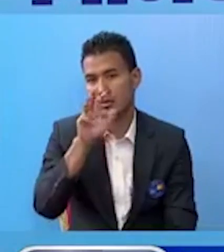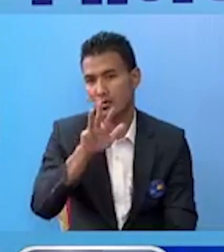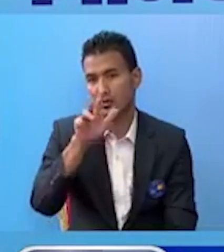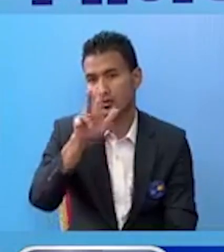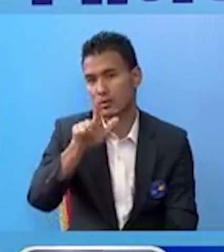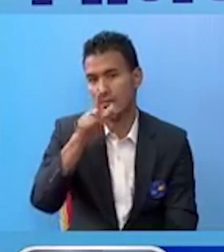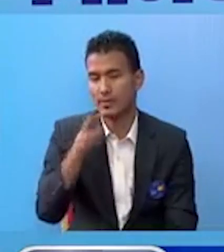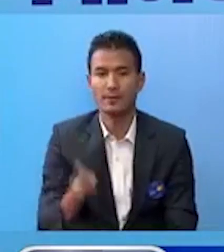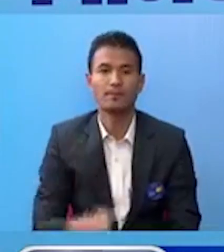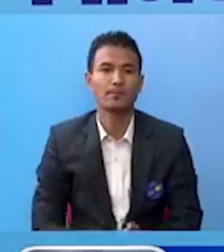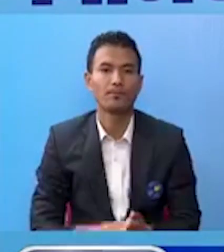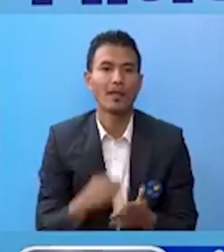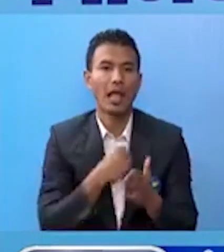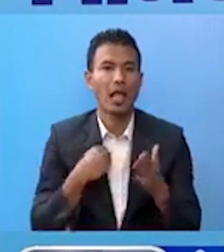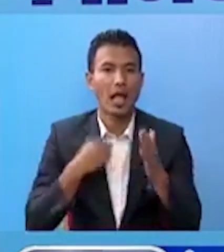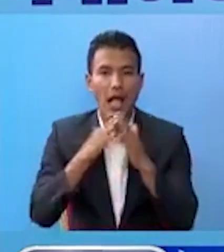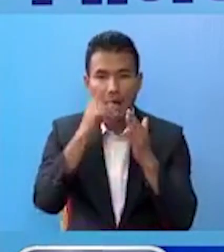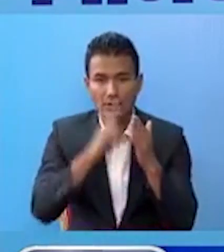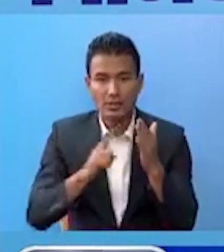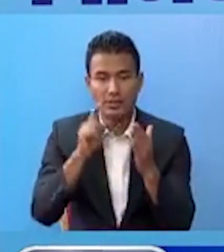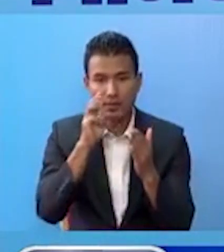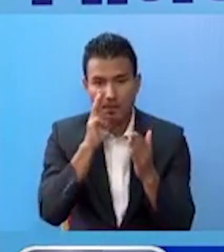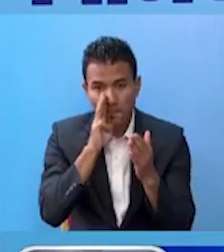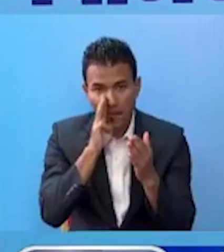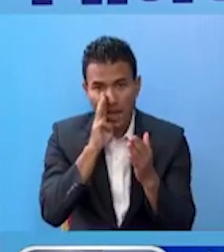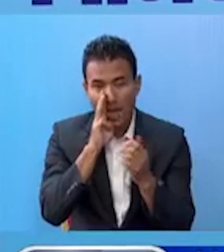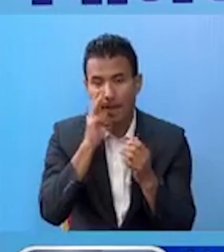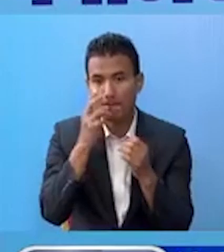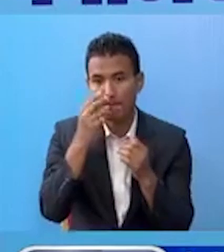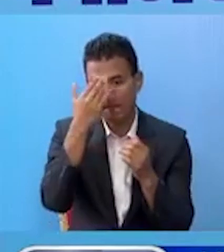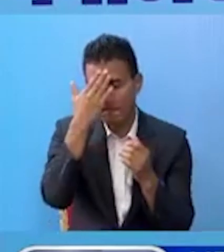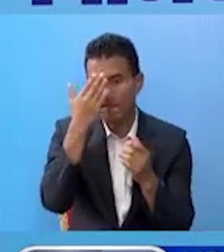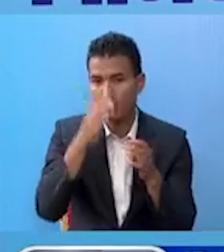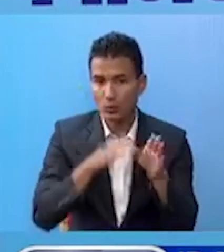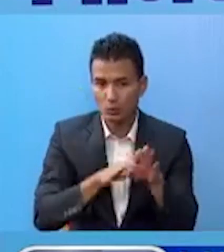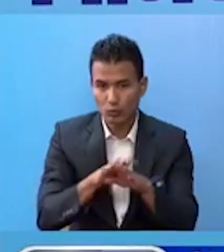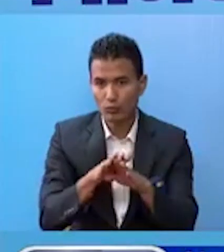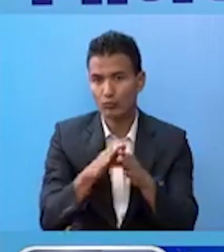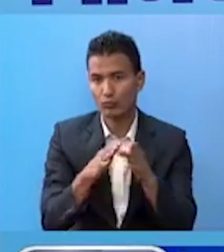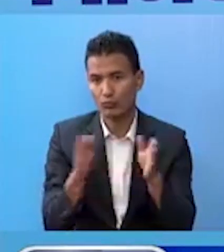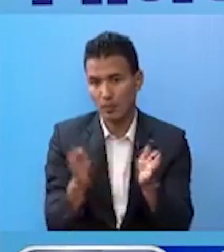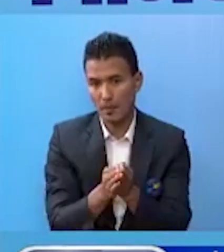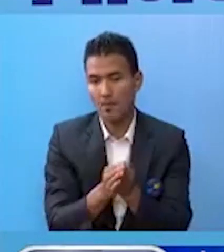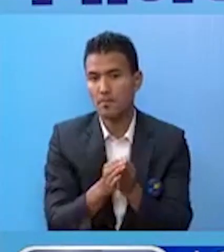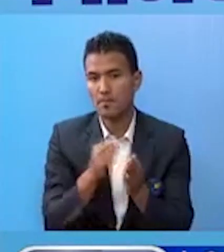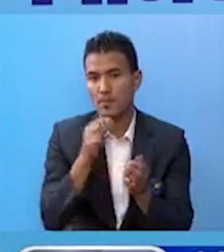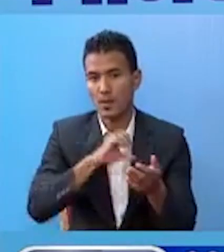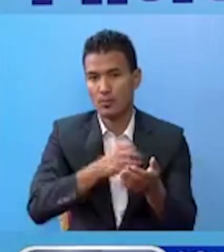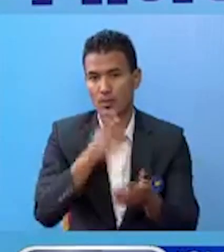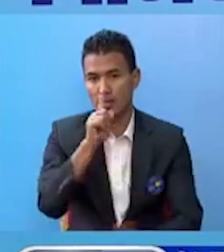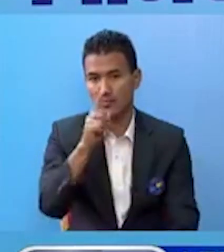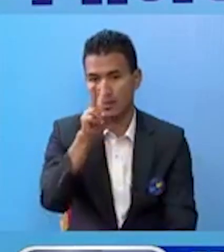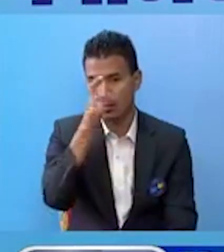24,097। आइसोलेसनमा पुष्टि भएका केसहरू, संक्रमित केसहरू हुनुहुन्छ। प्रदेश